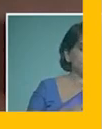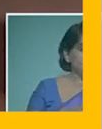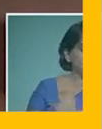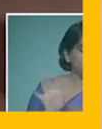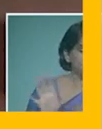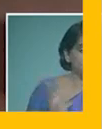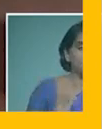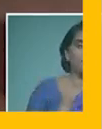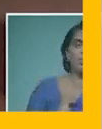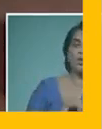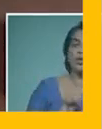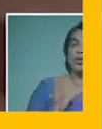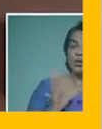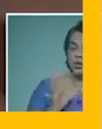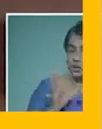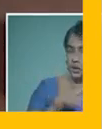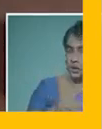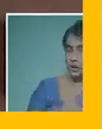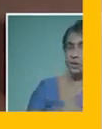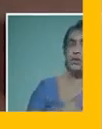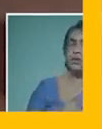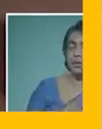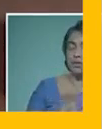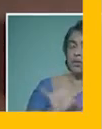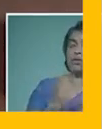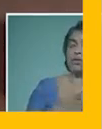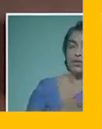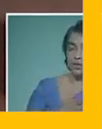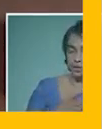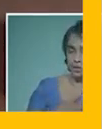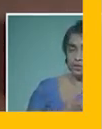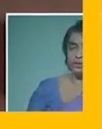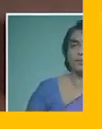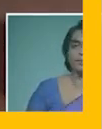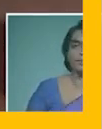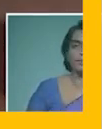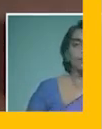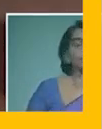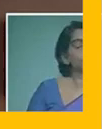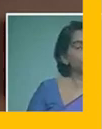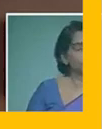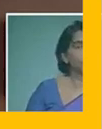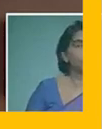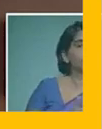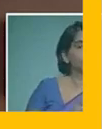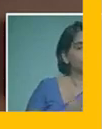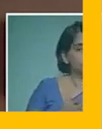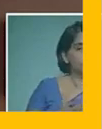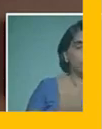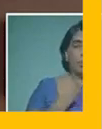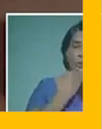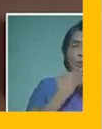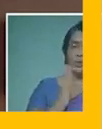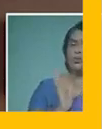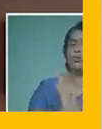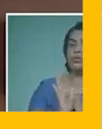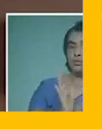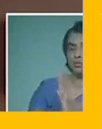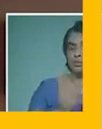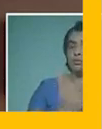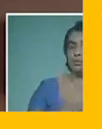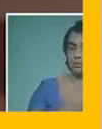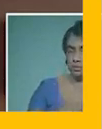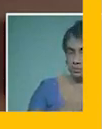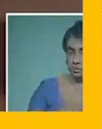ප්‍රසන්න රණතුංග හැමෝටම දැනුම් දීලා තිබුණා. වැල් ශීර්ෂයක් ගැන හදිසියෙ ඡන්දයක් කිල්ලුවොත් ඡන්ද දෙන්න සූදානමින් ළඟපාත